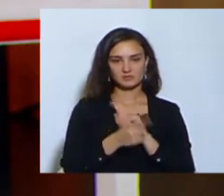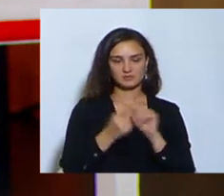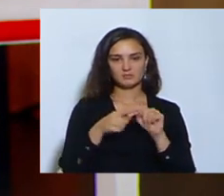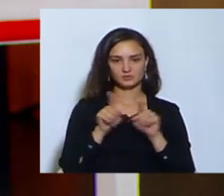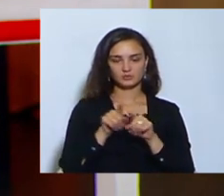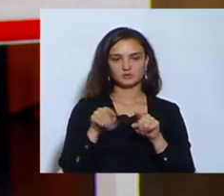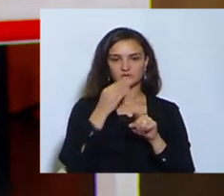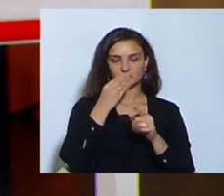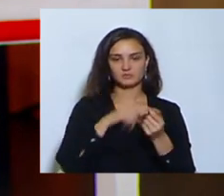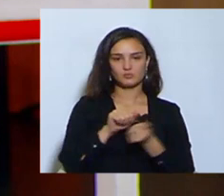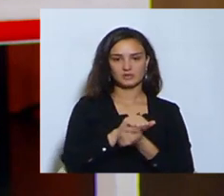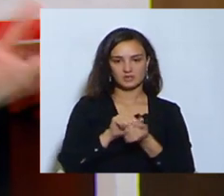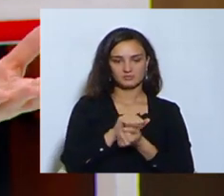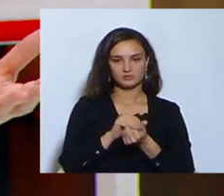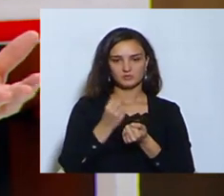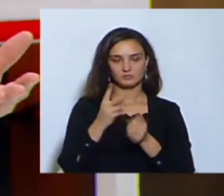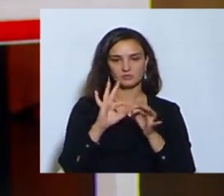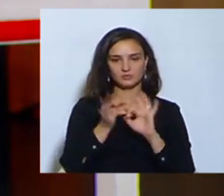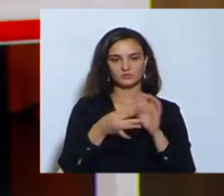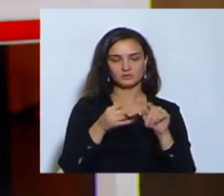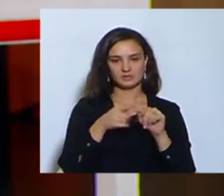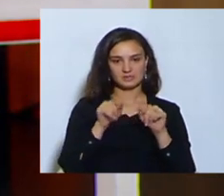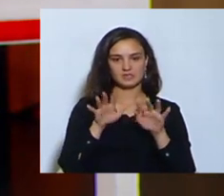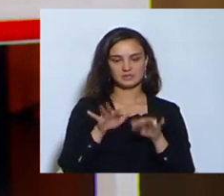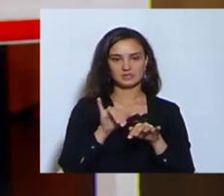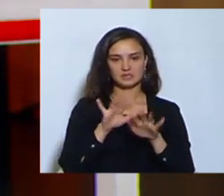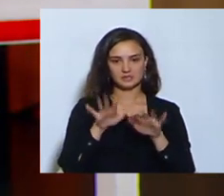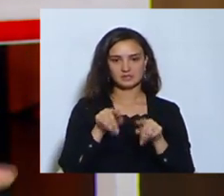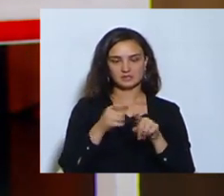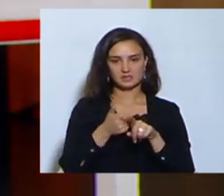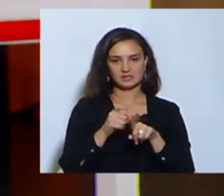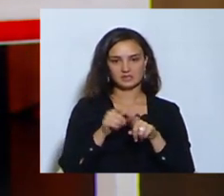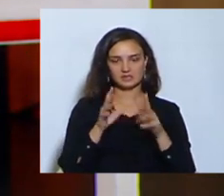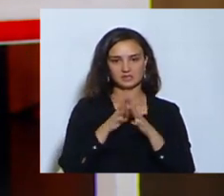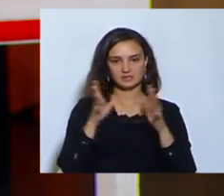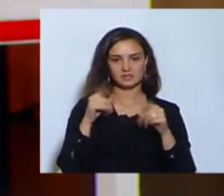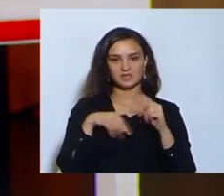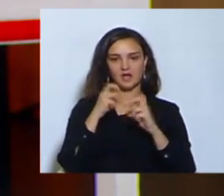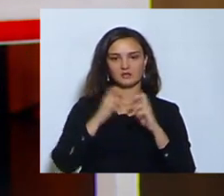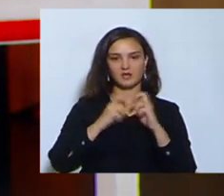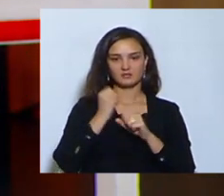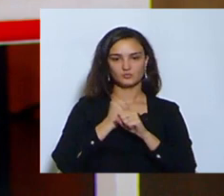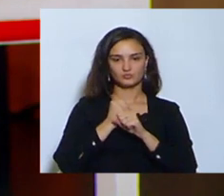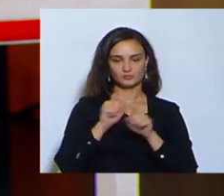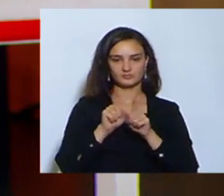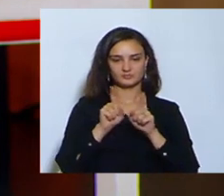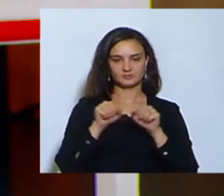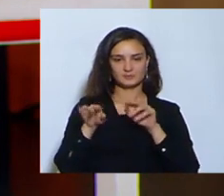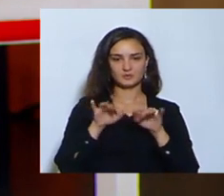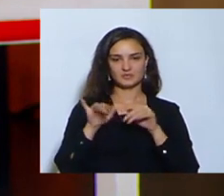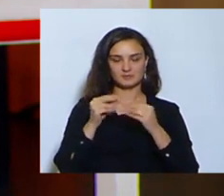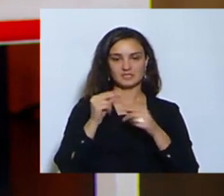შორის საკვების მონელების და შეთვისების. 12 გოჯა ნაწლავი არის ის ადგილი, სადაც ძალიან დიდი ქარხანა მუშაობს აი ამ